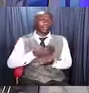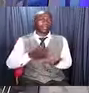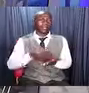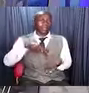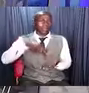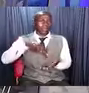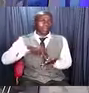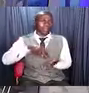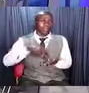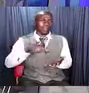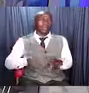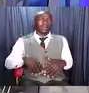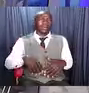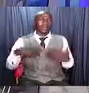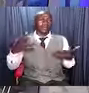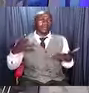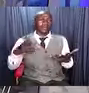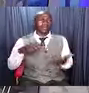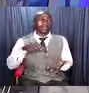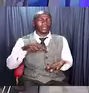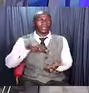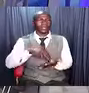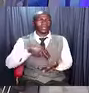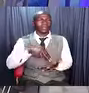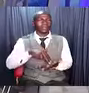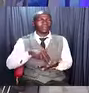Amen. Amen. Hallelujah. Hallelujah.